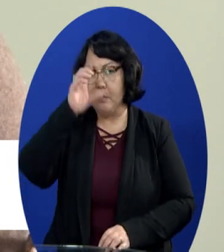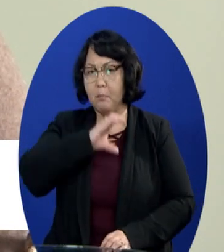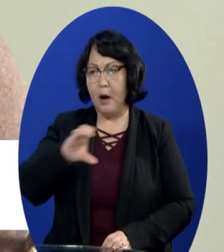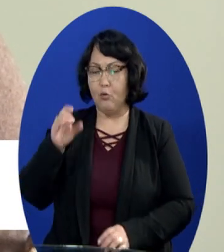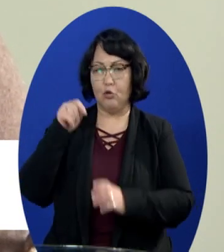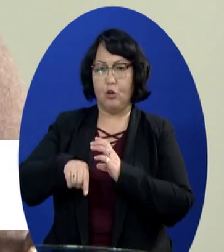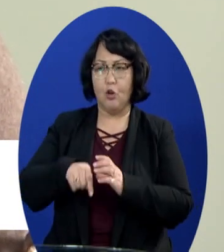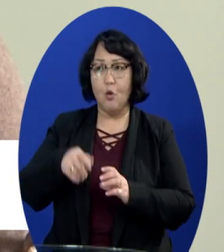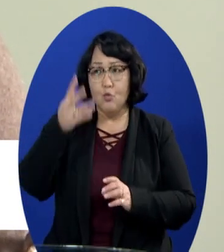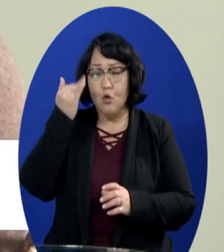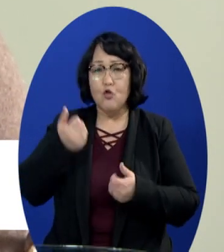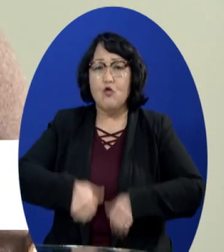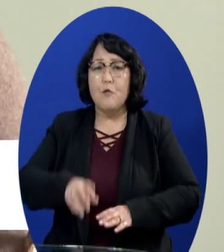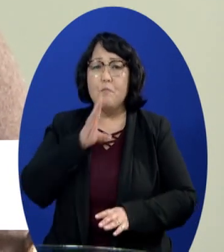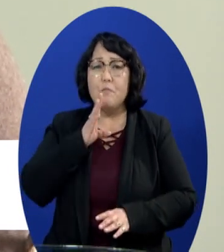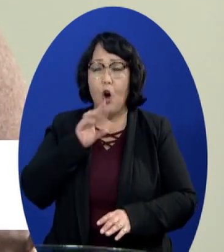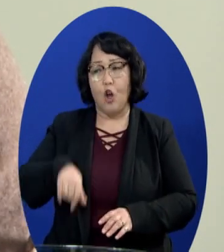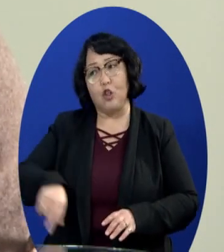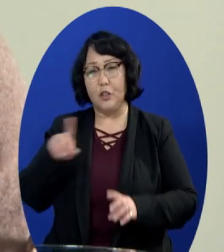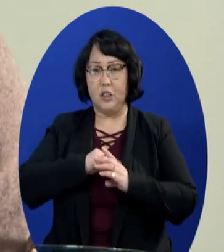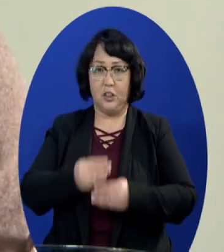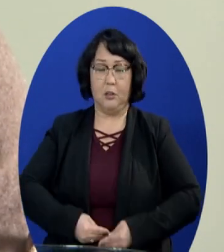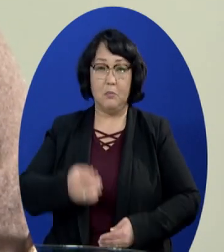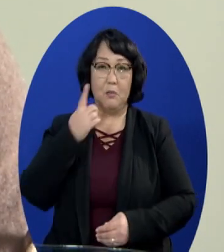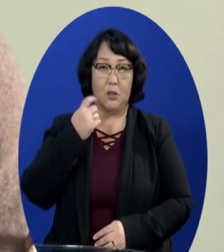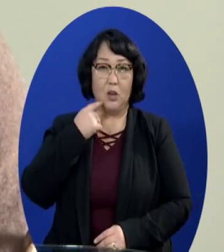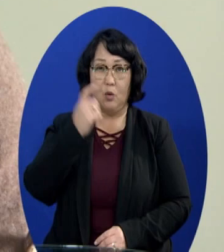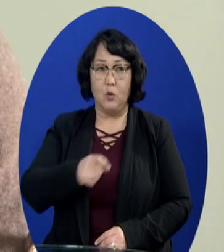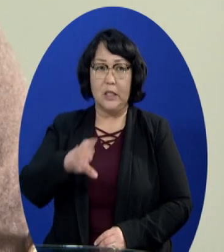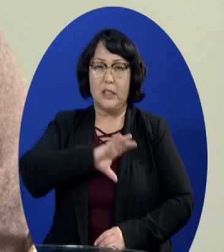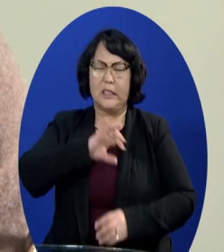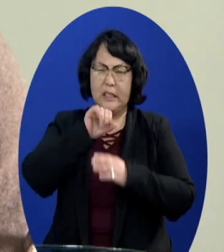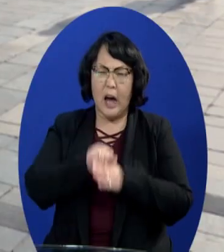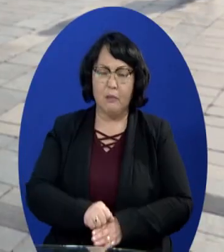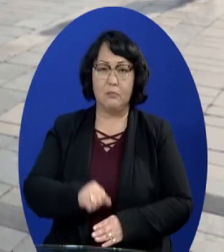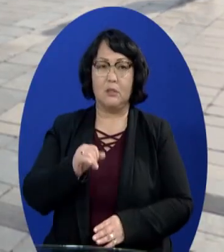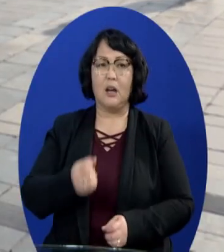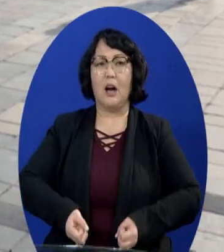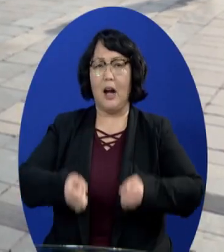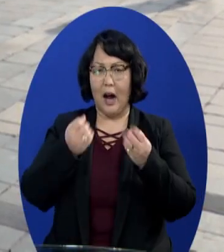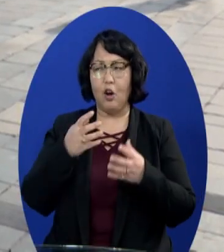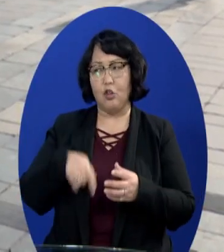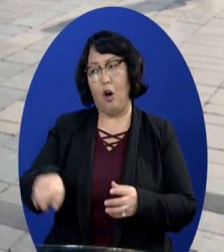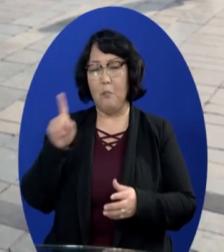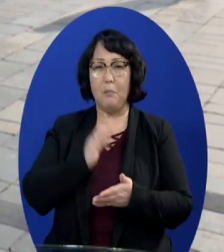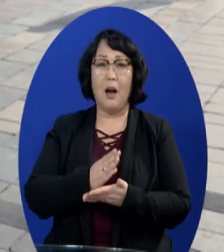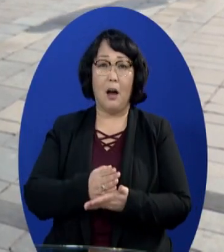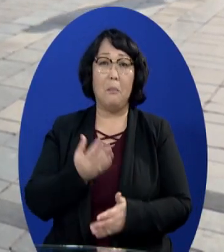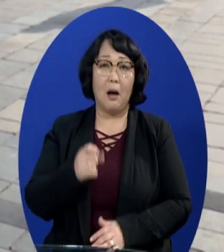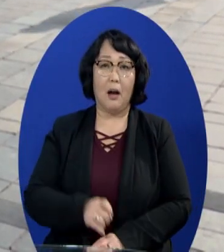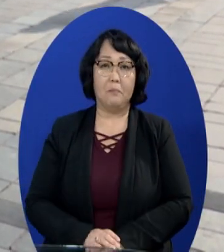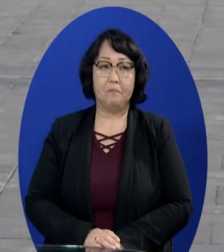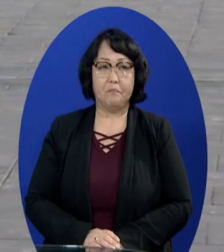байгаа удахгүй төрөх гэж эмэгтэйчүүдэд бол маш их сэтгэл зүйн дарамт ирж ийн гэж бол харж байна. Эрүүл мэндийн байгууллагаас аргасан